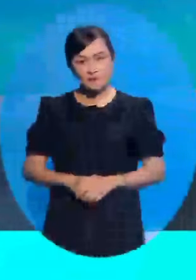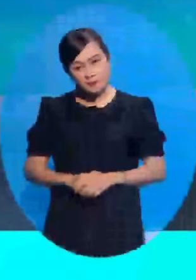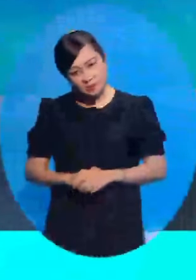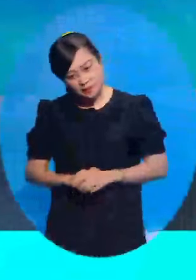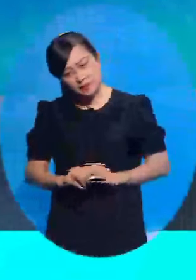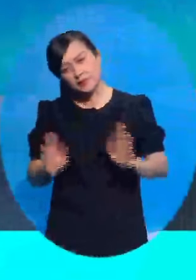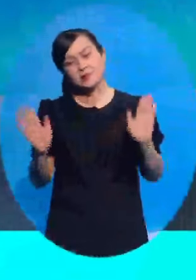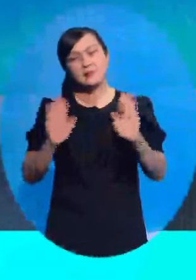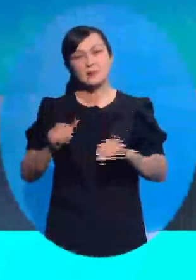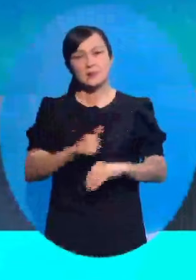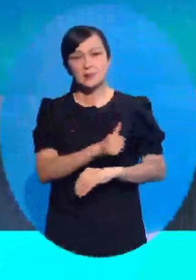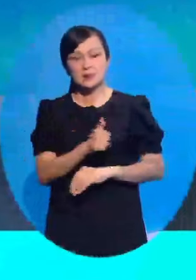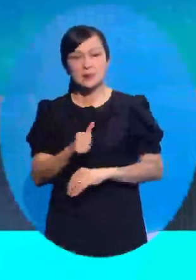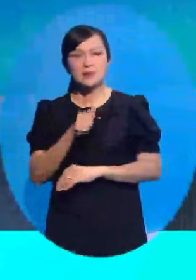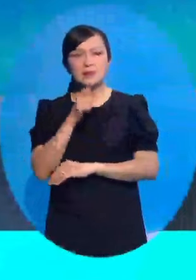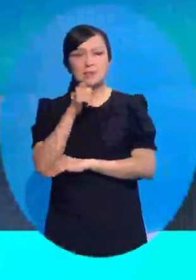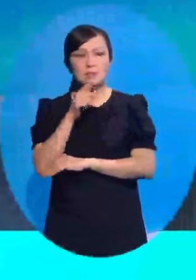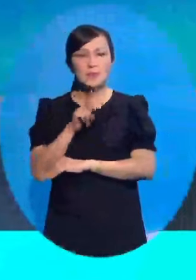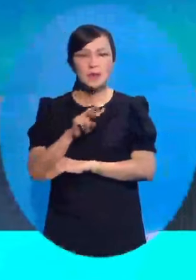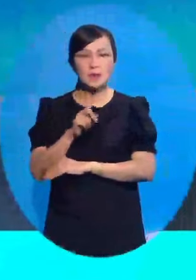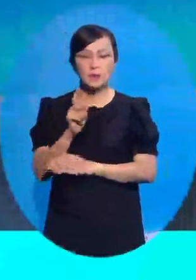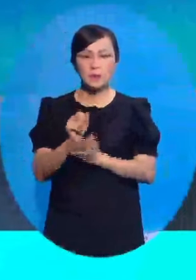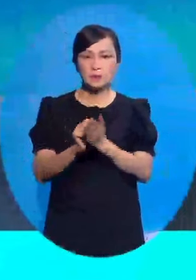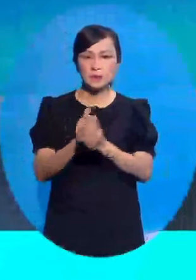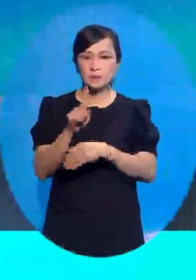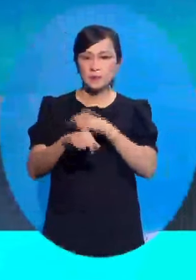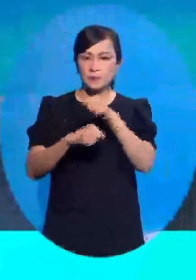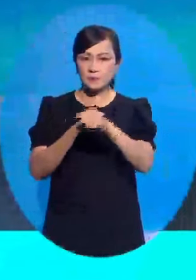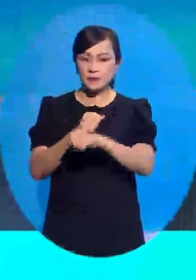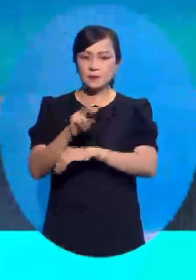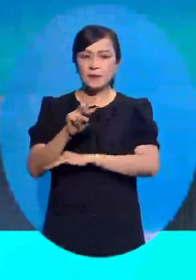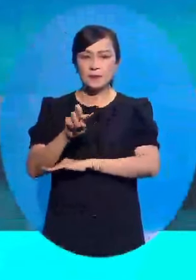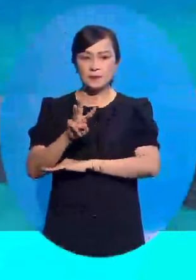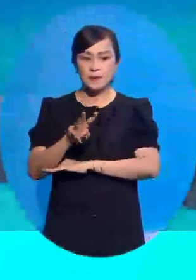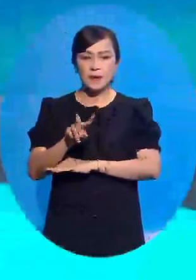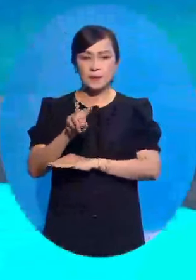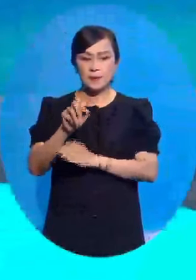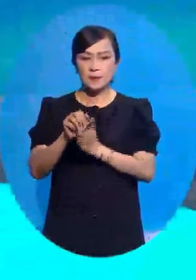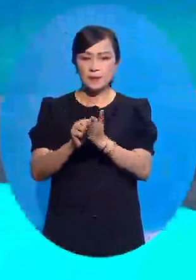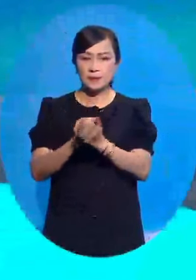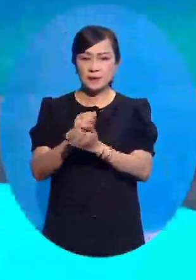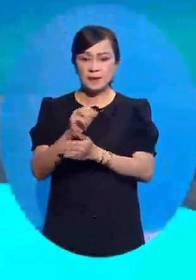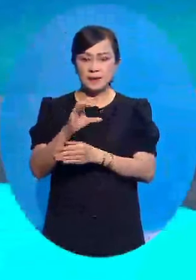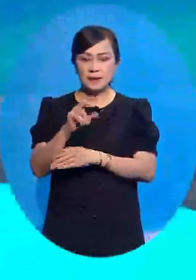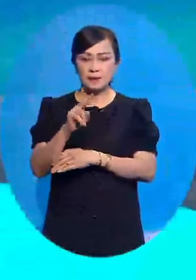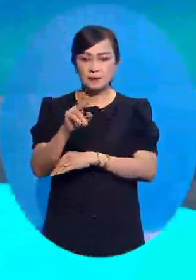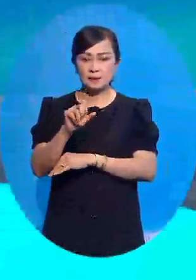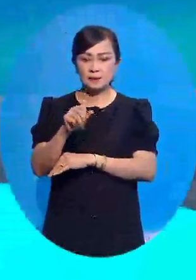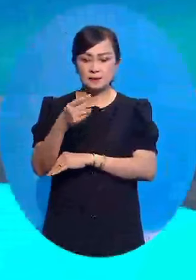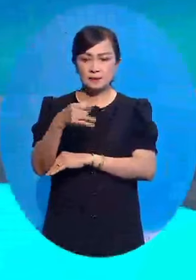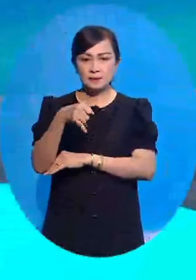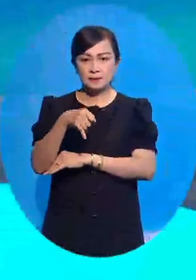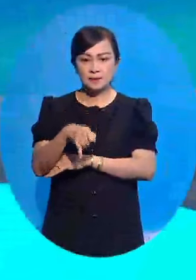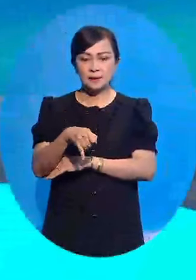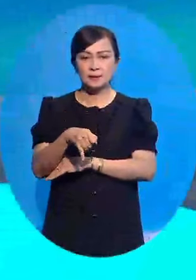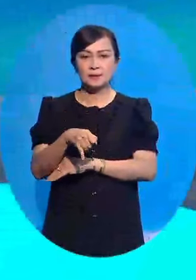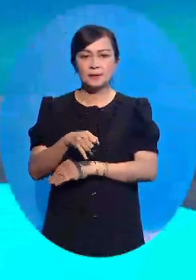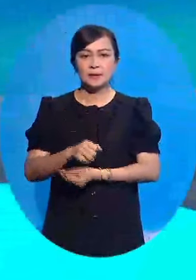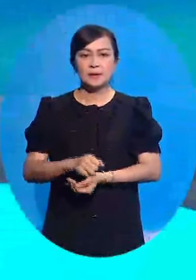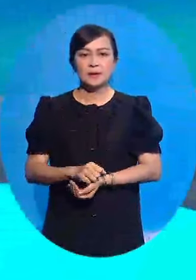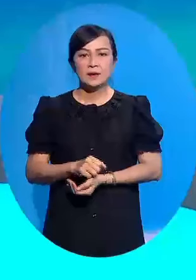Kính chào quý vị. Hôm nay thứ Bảy ngày 21 tháng 1 năm 2023, 30 tháng Chạp năm Nhâm Dần, ngày đầu tiên của kỳ nghỉ Tết Nguyên